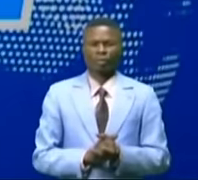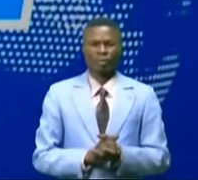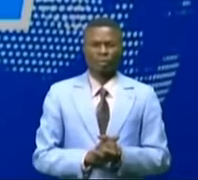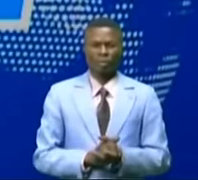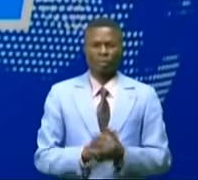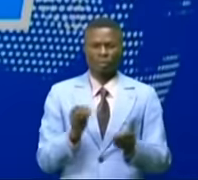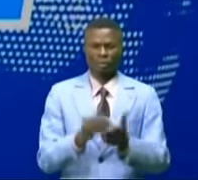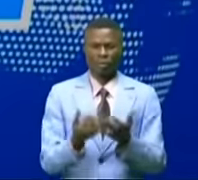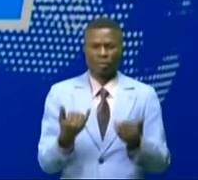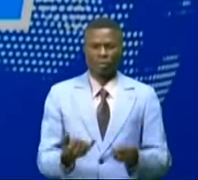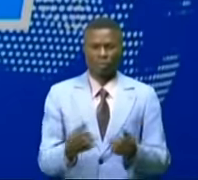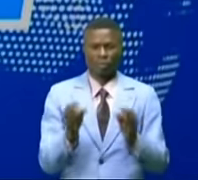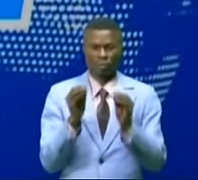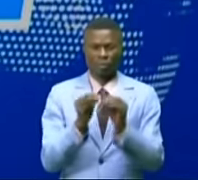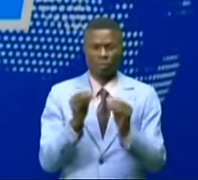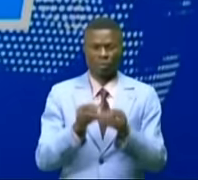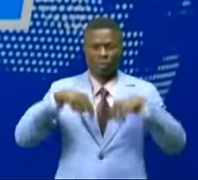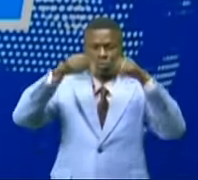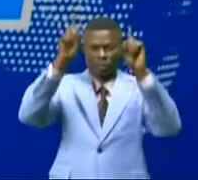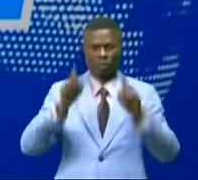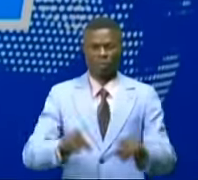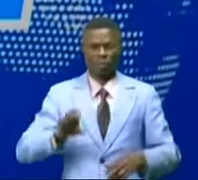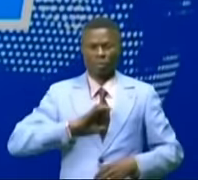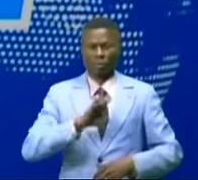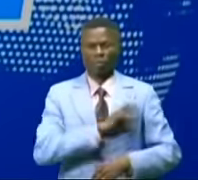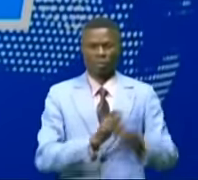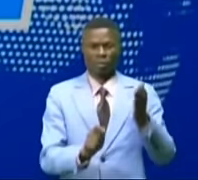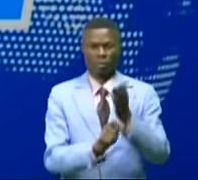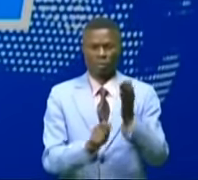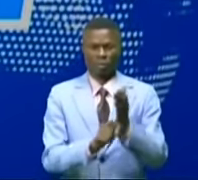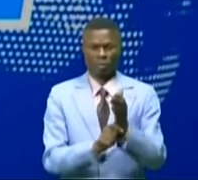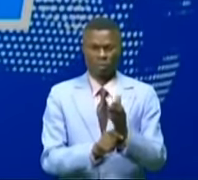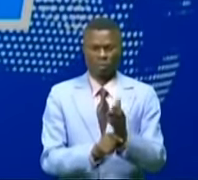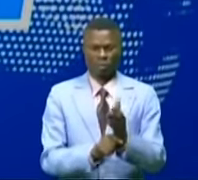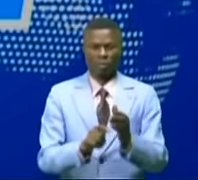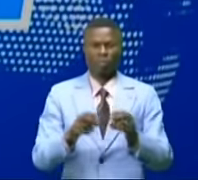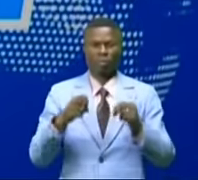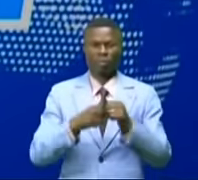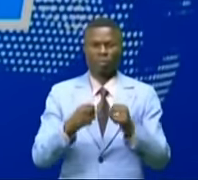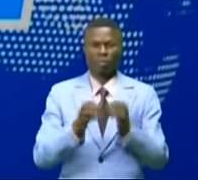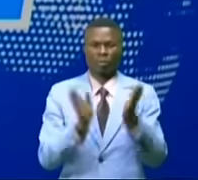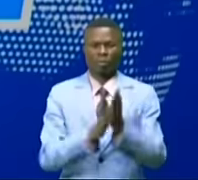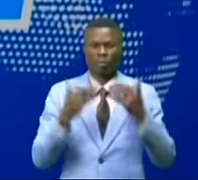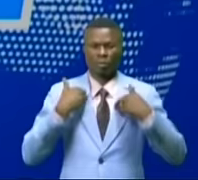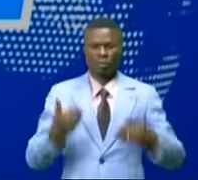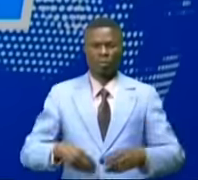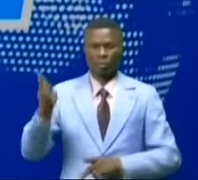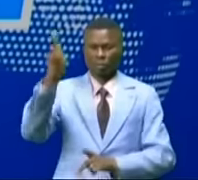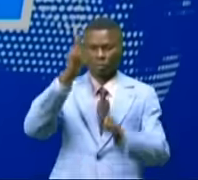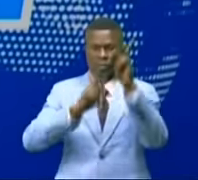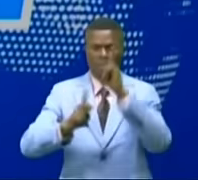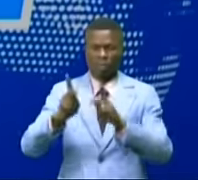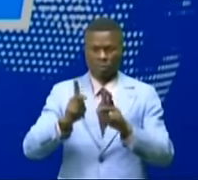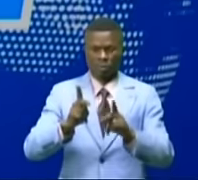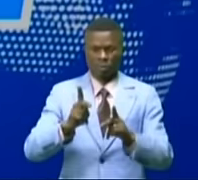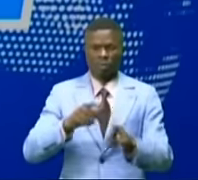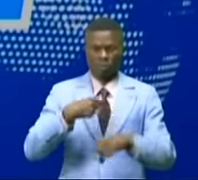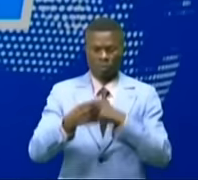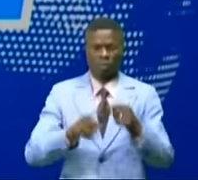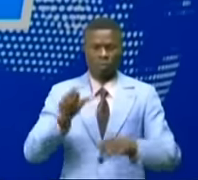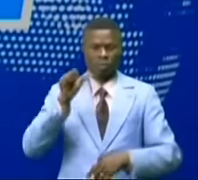Et puis la réunion annuelle du comité technique élargi à l'école de la santé publique a eu lieu le